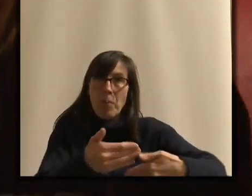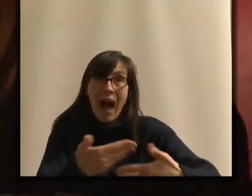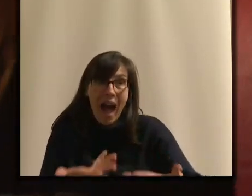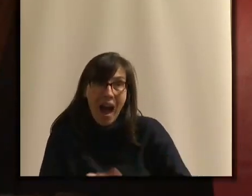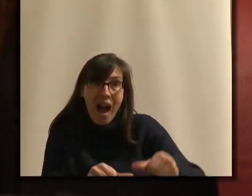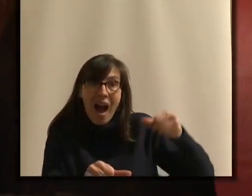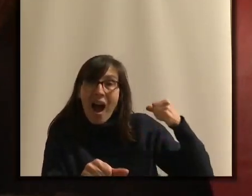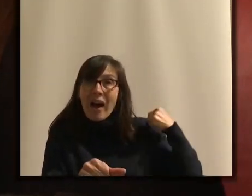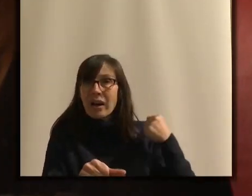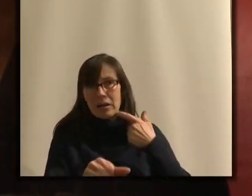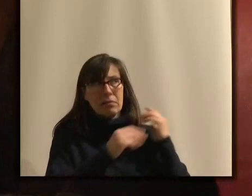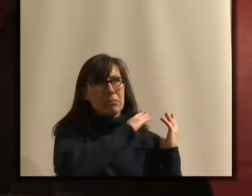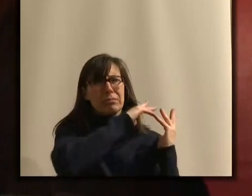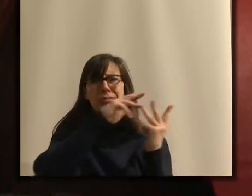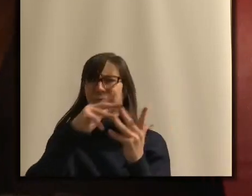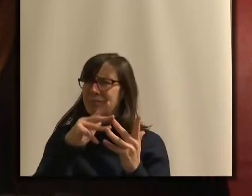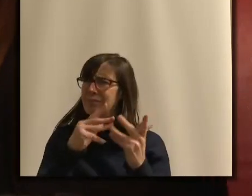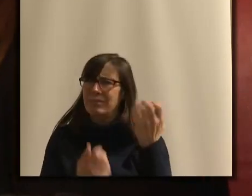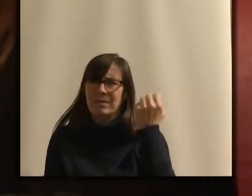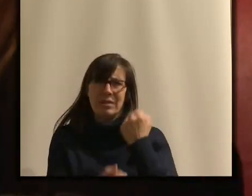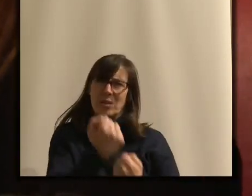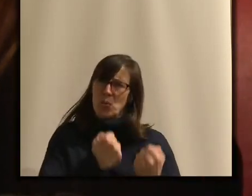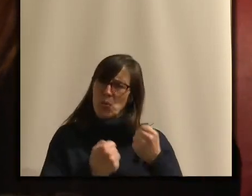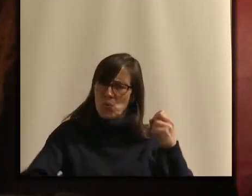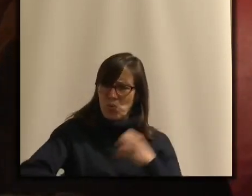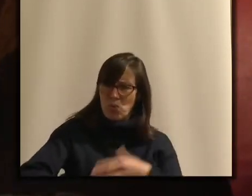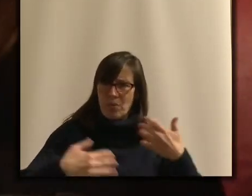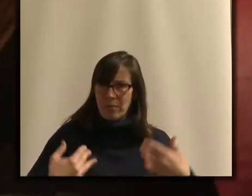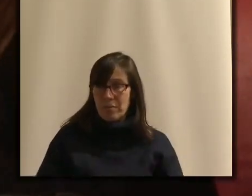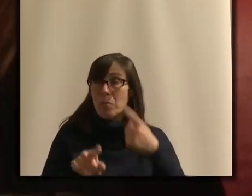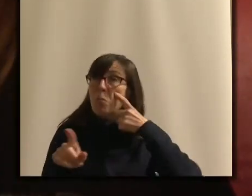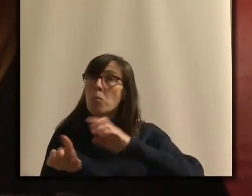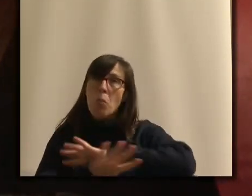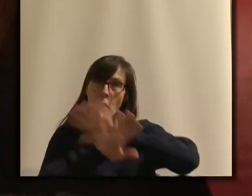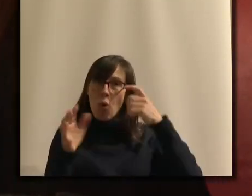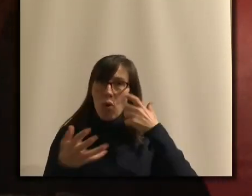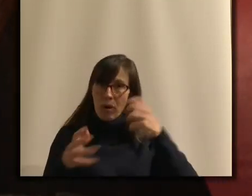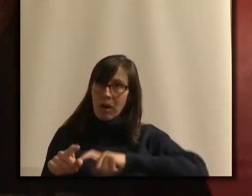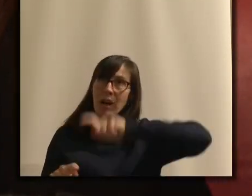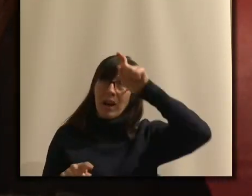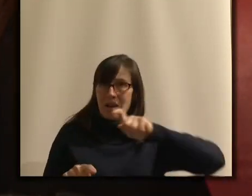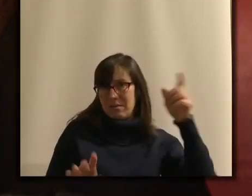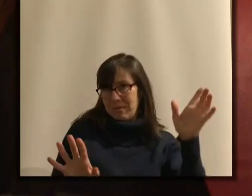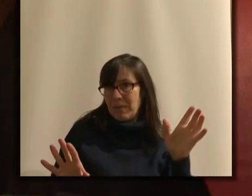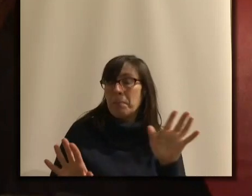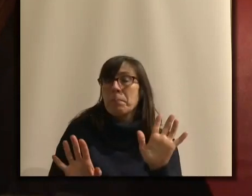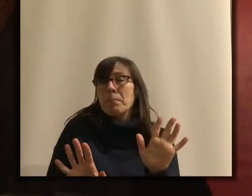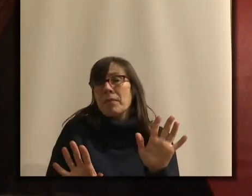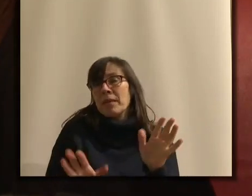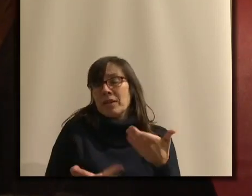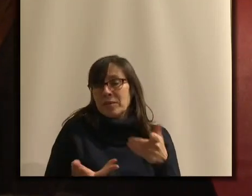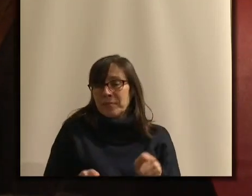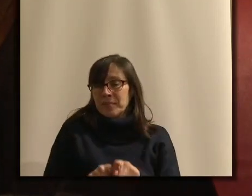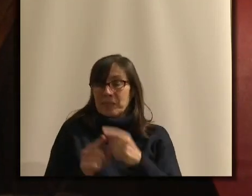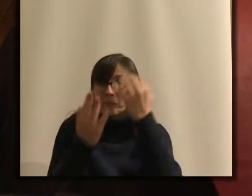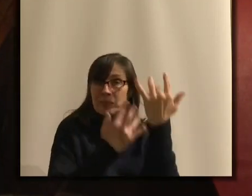podem dedicar-nos a fer els números, segurament serien molt gràfics, però vull dir, tampoc els hi comprem. I és el que